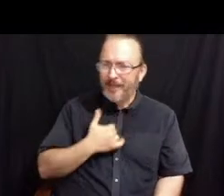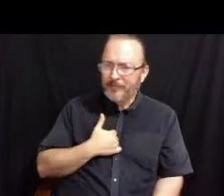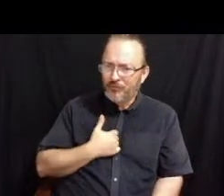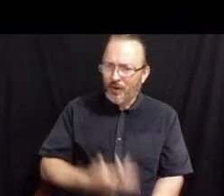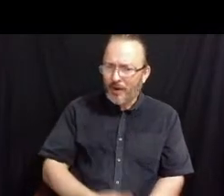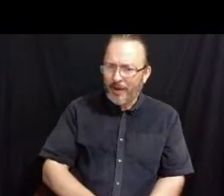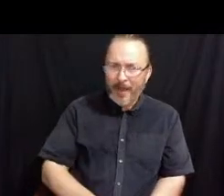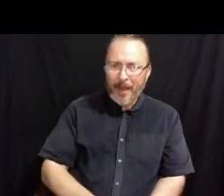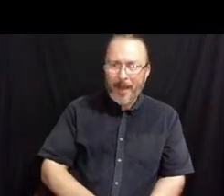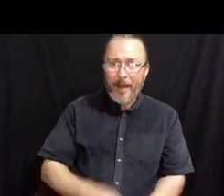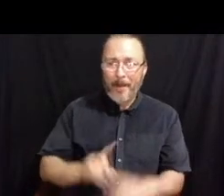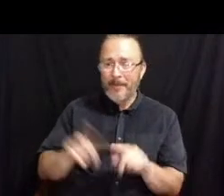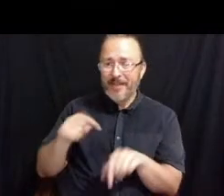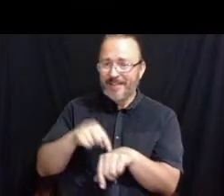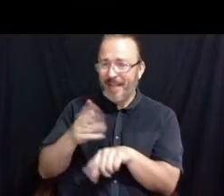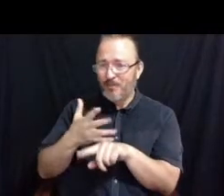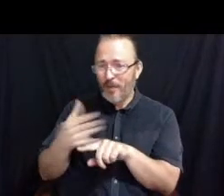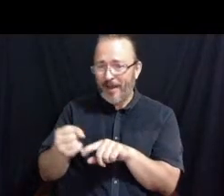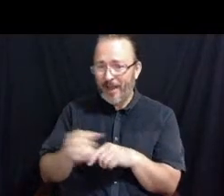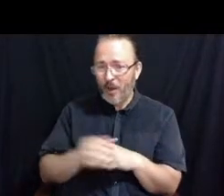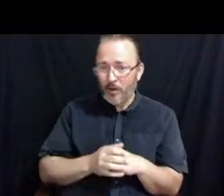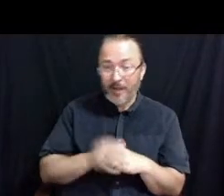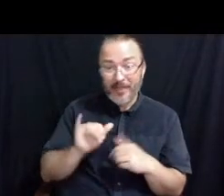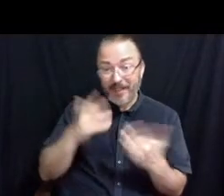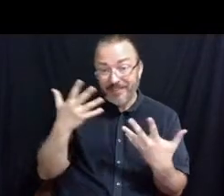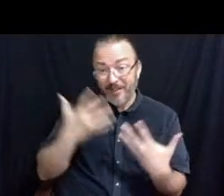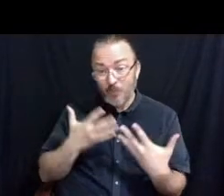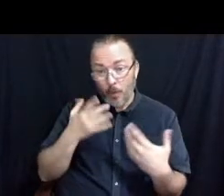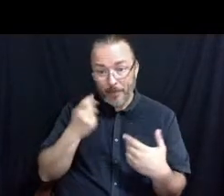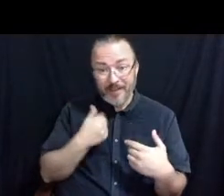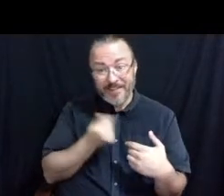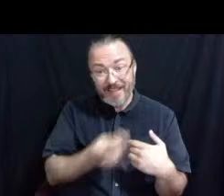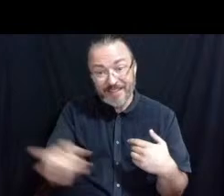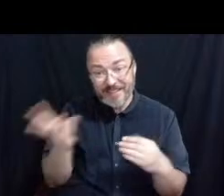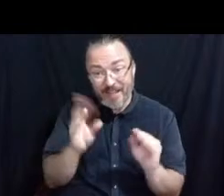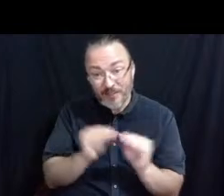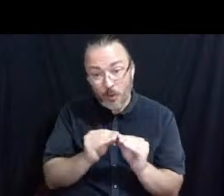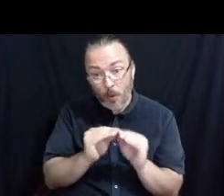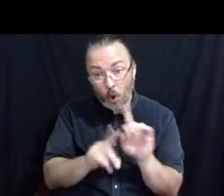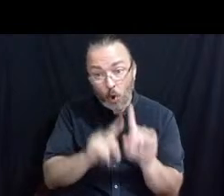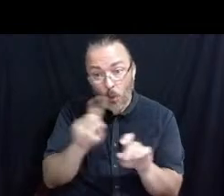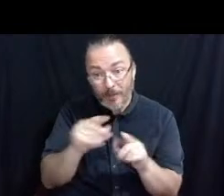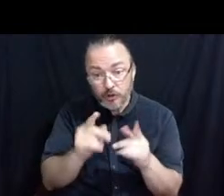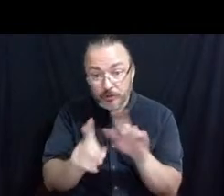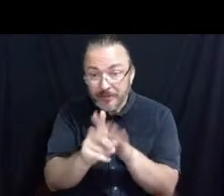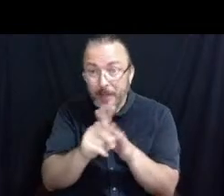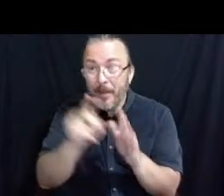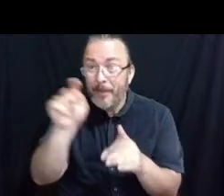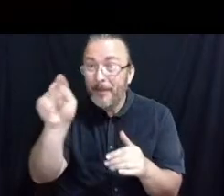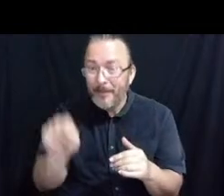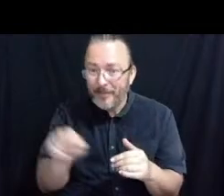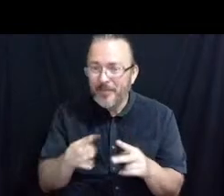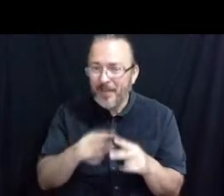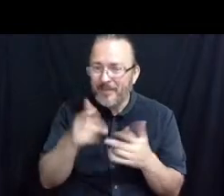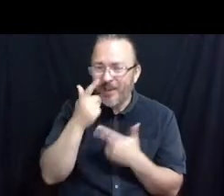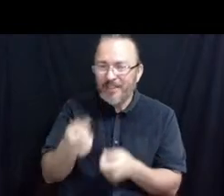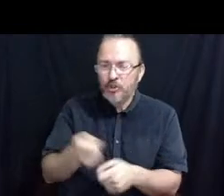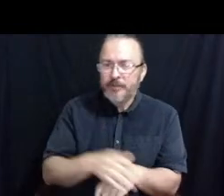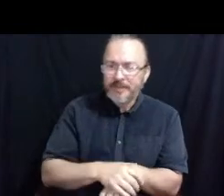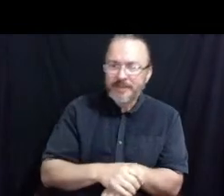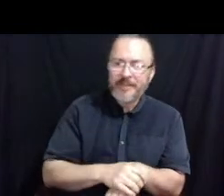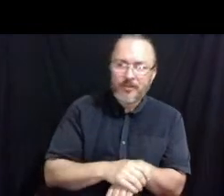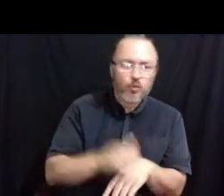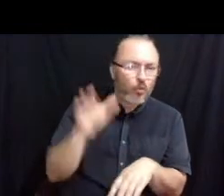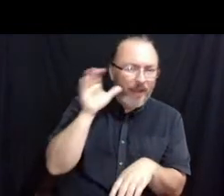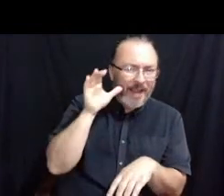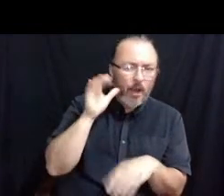merci beaucoup. Désolé de vous avoir interrompu. Nous n'avons plus de temps. Il y avait d'excellentes questions que j'aurais aimé